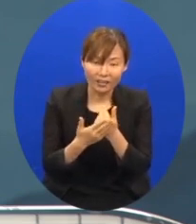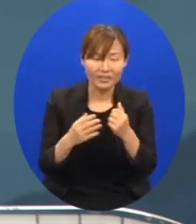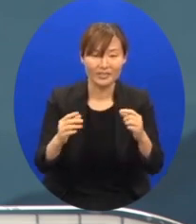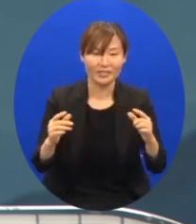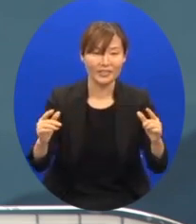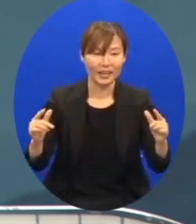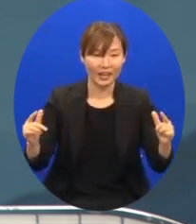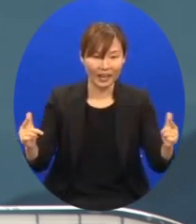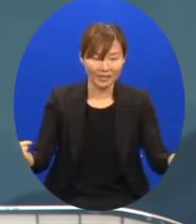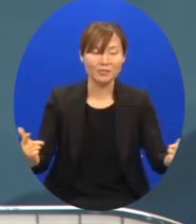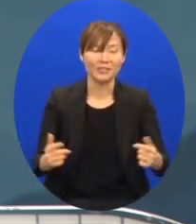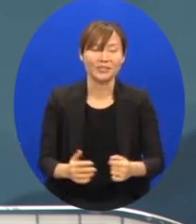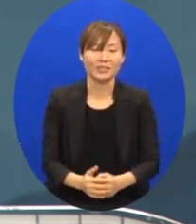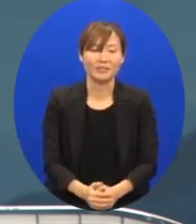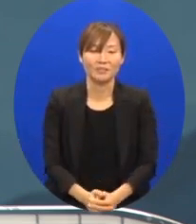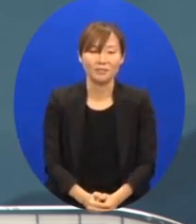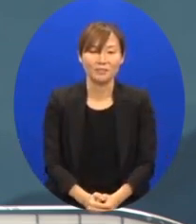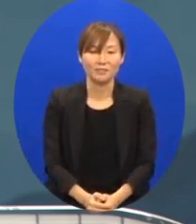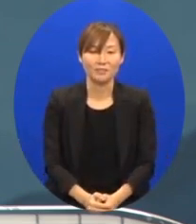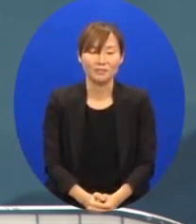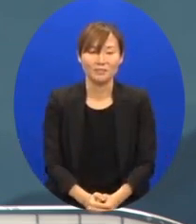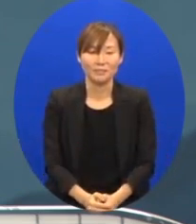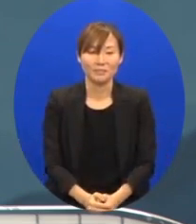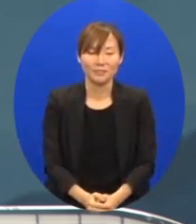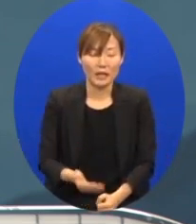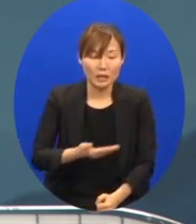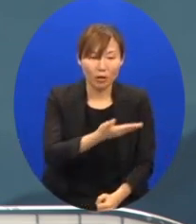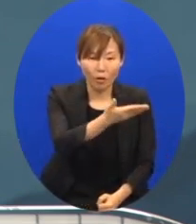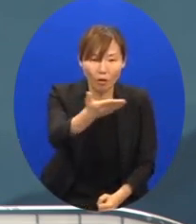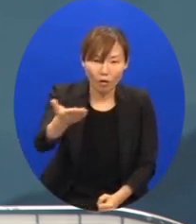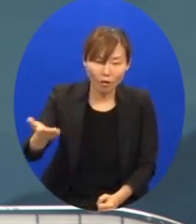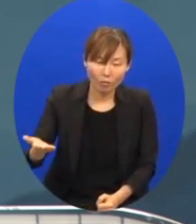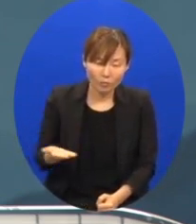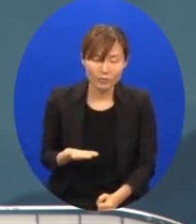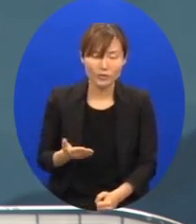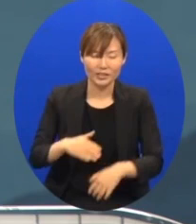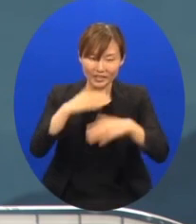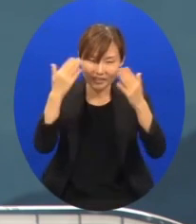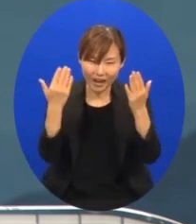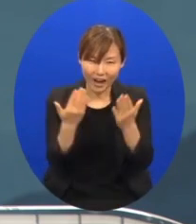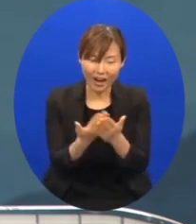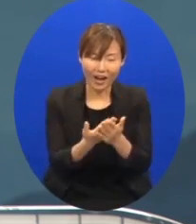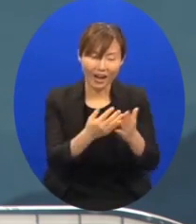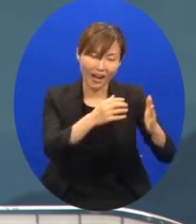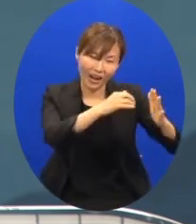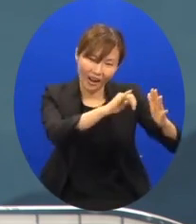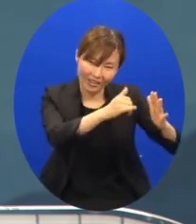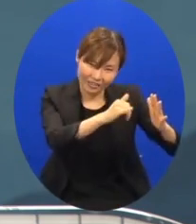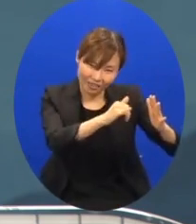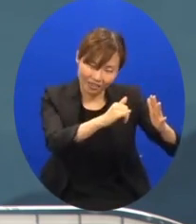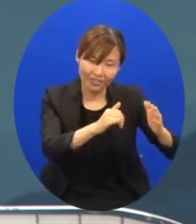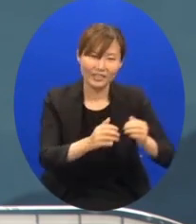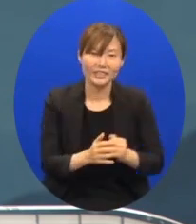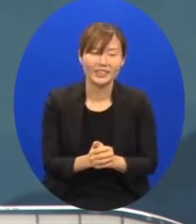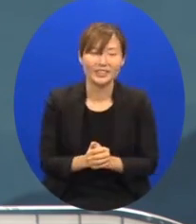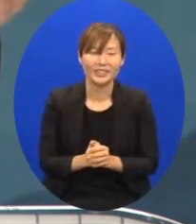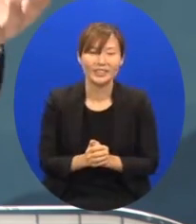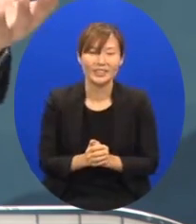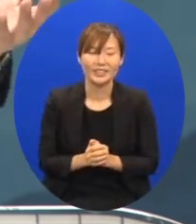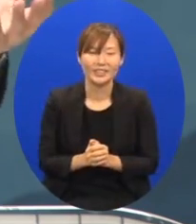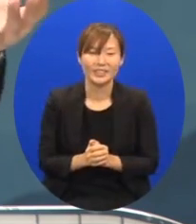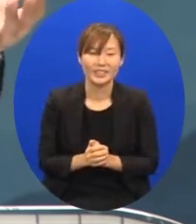역사가 필요한 게 아니잖아요 여러분도 다 그렇잖아요 가정에서 여러분 다닌